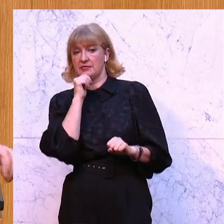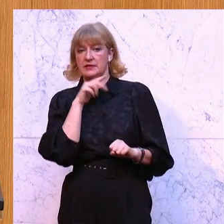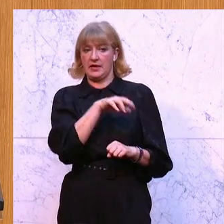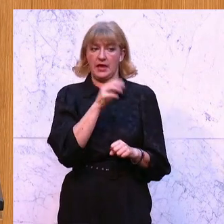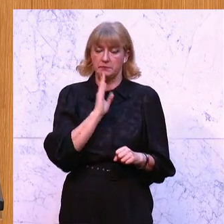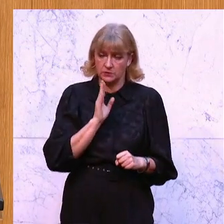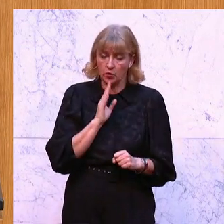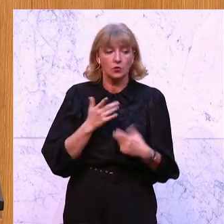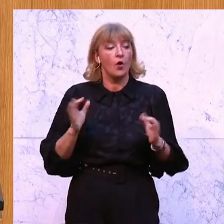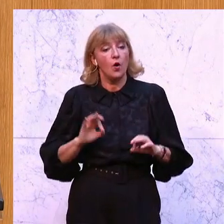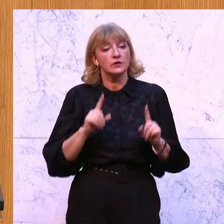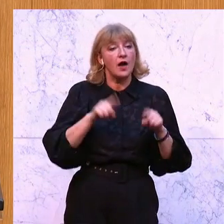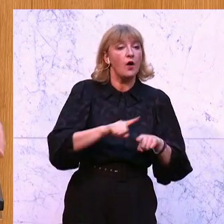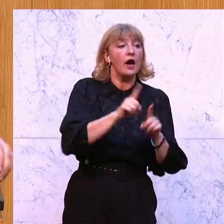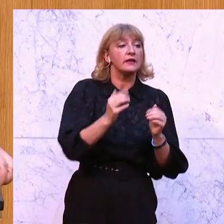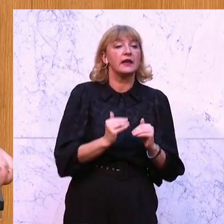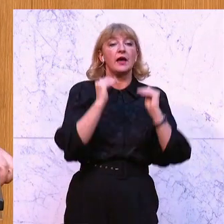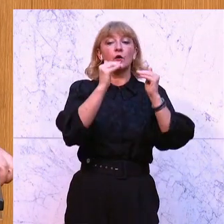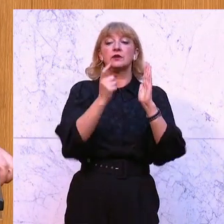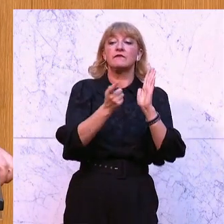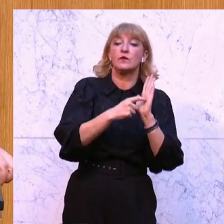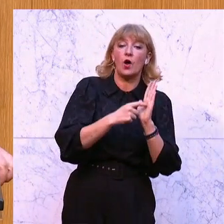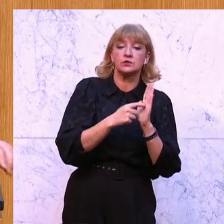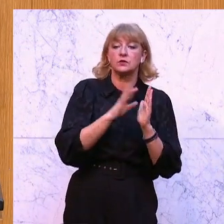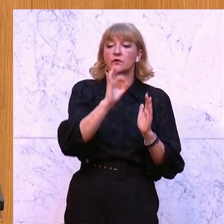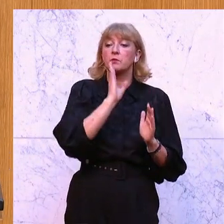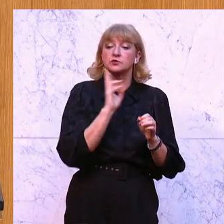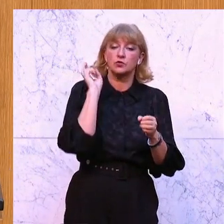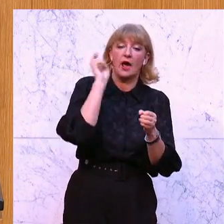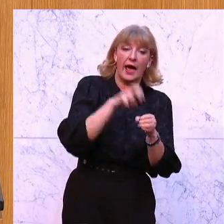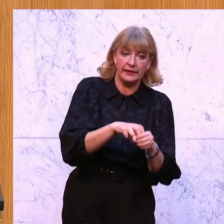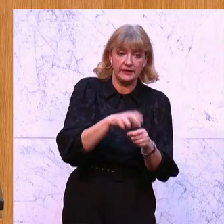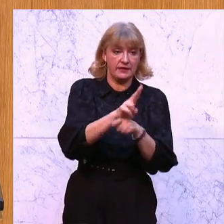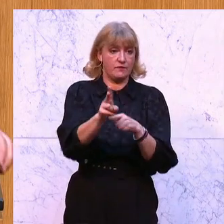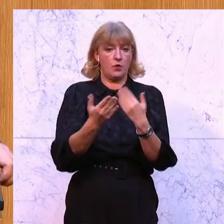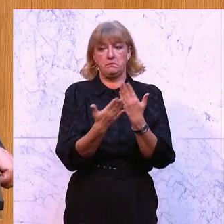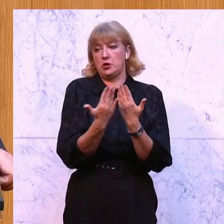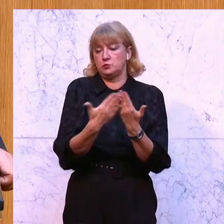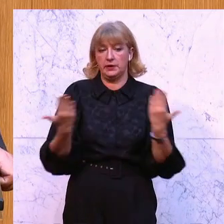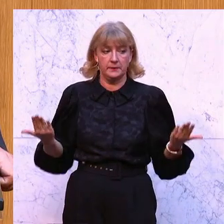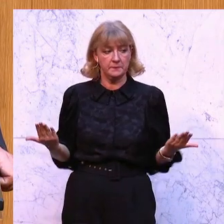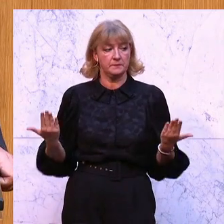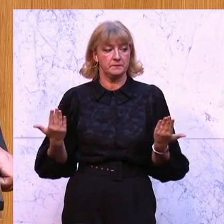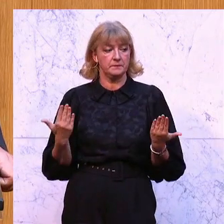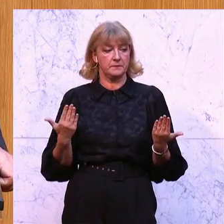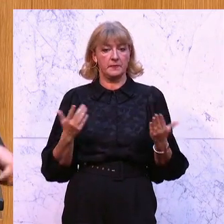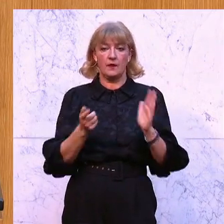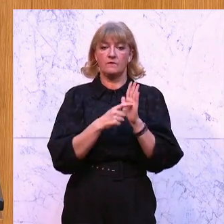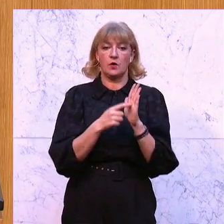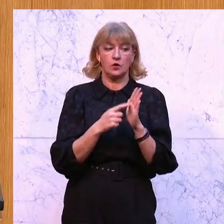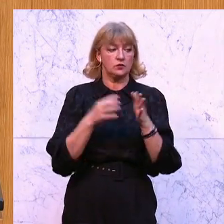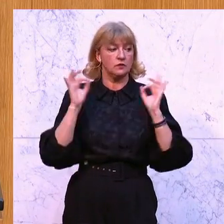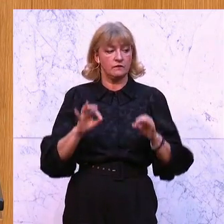all diejenigen, die die erhöhten Voraussetzungen für den Pensionsantritt erfüllen, wie beispielsweise die Voraussetzungen